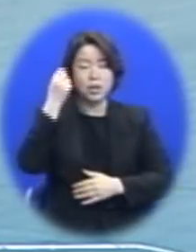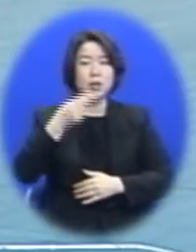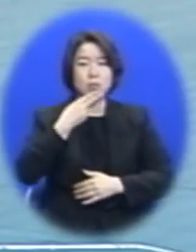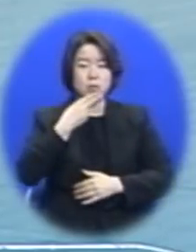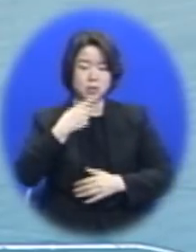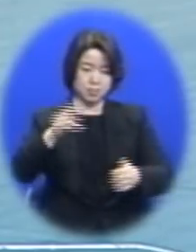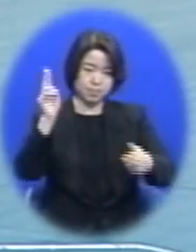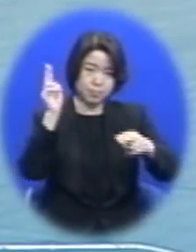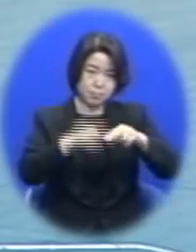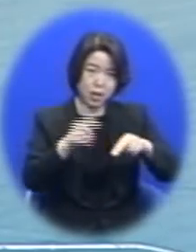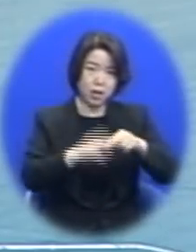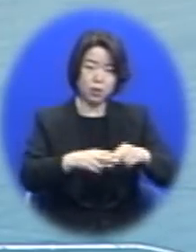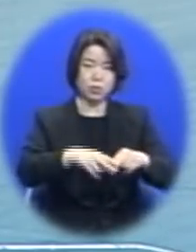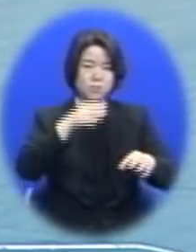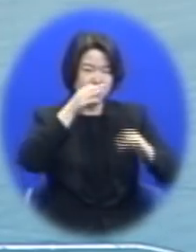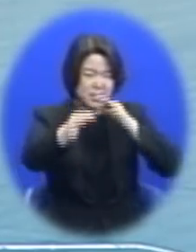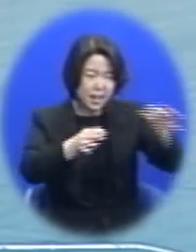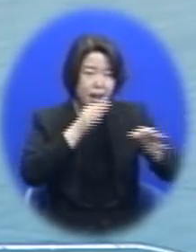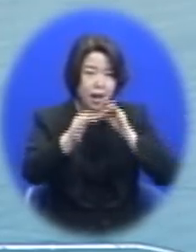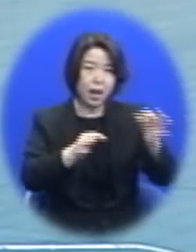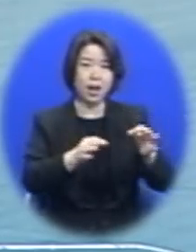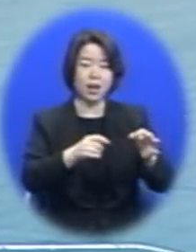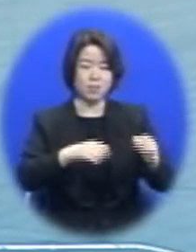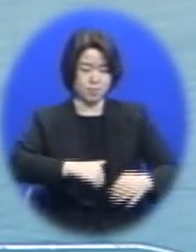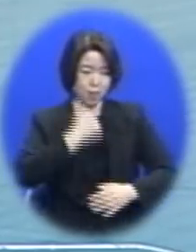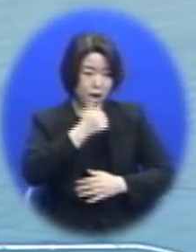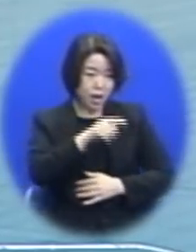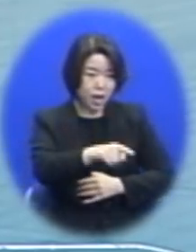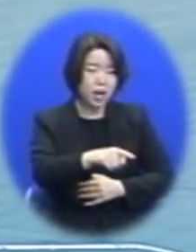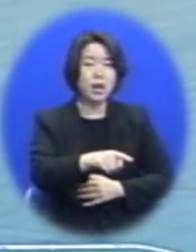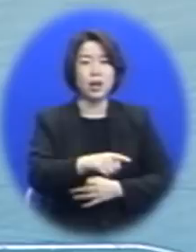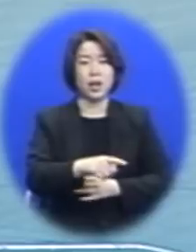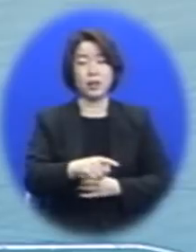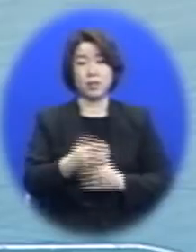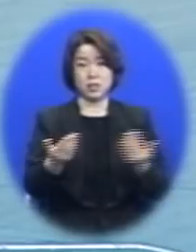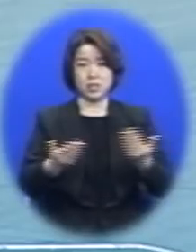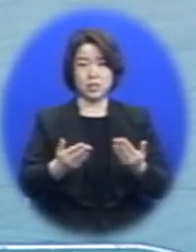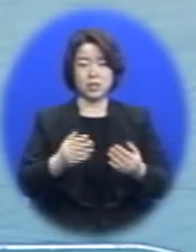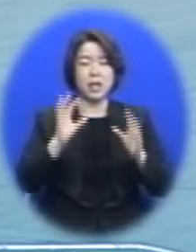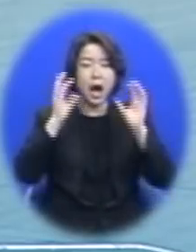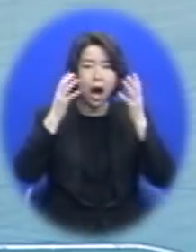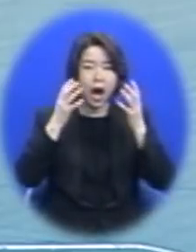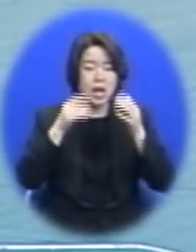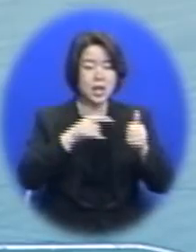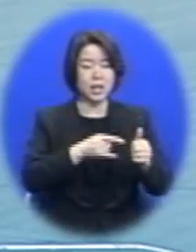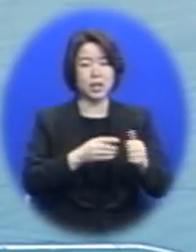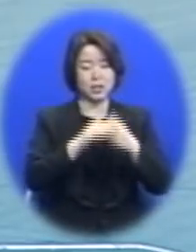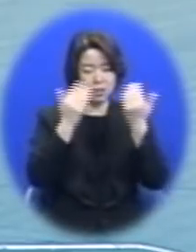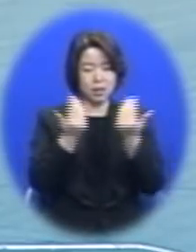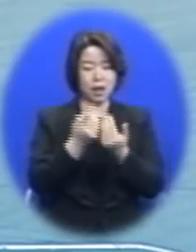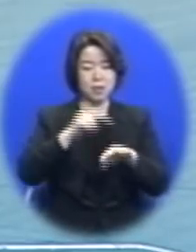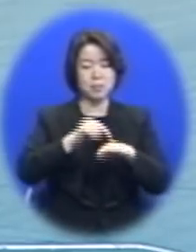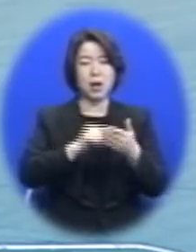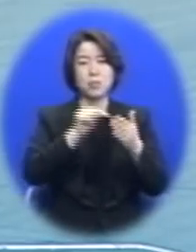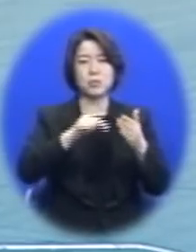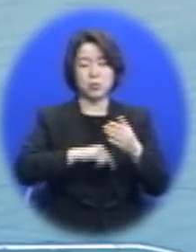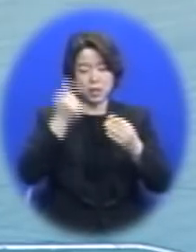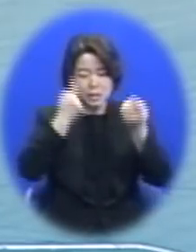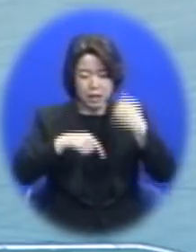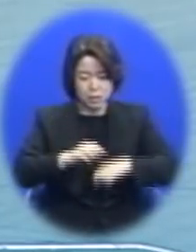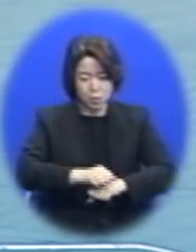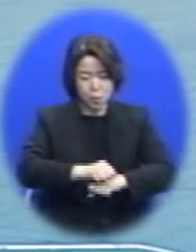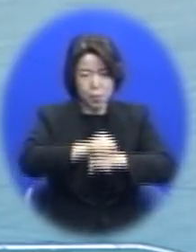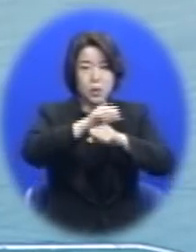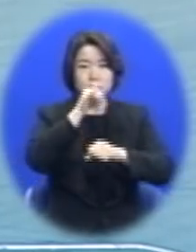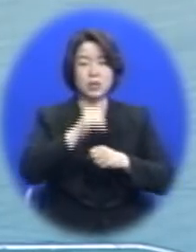치고 소리를 지르고 했던 일이 그 아이에게는 다 마음에 상처가 되었던 걸 알았어요 야 이걸